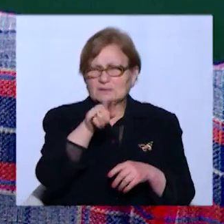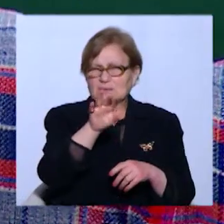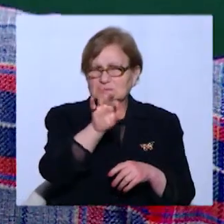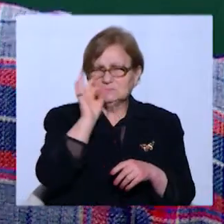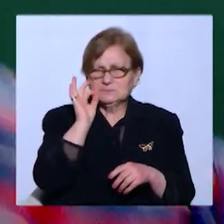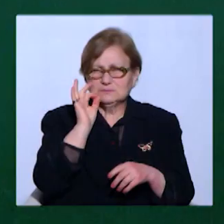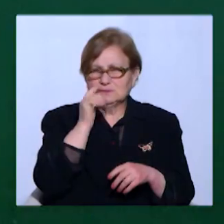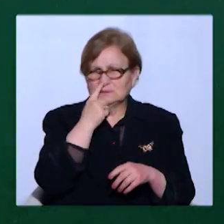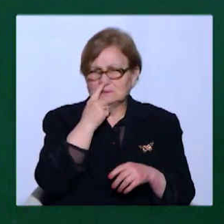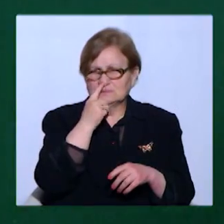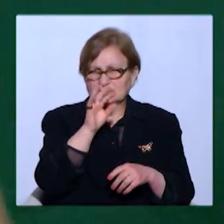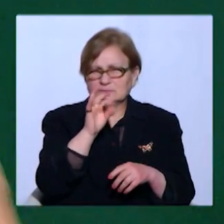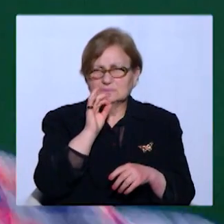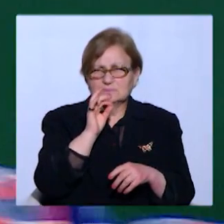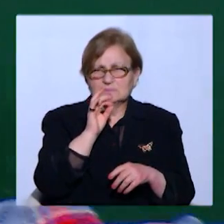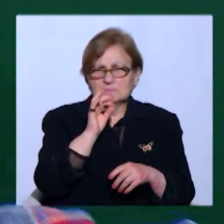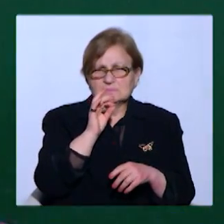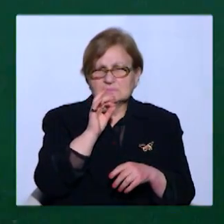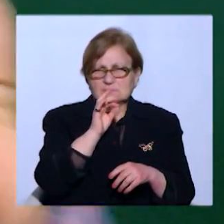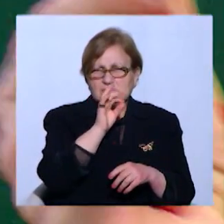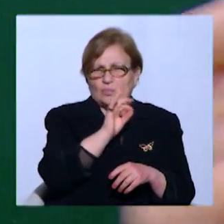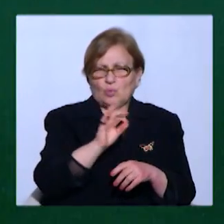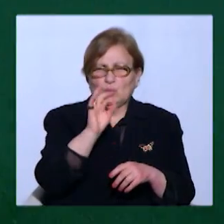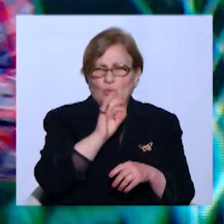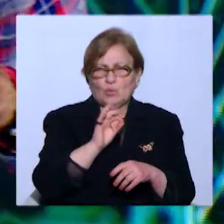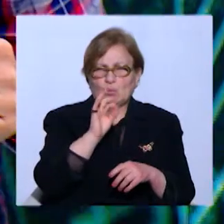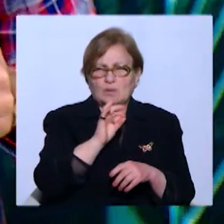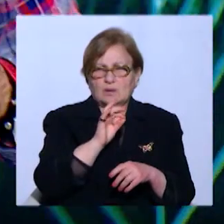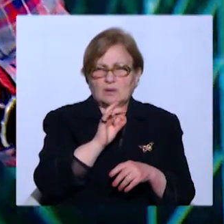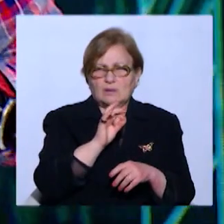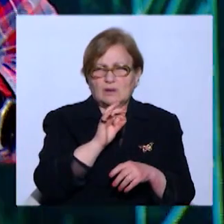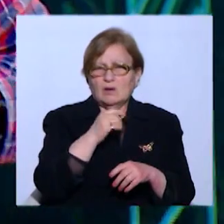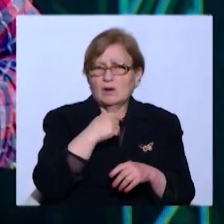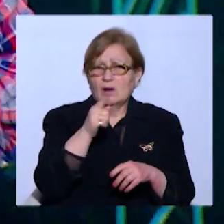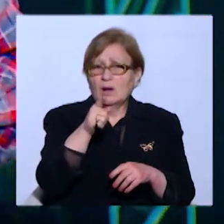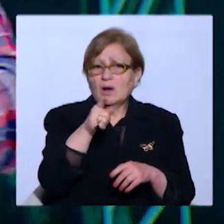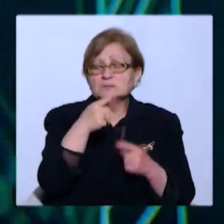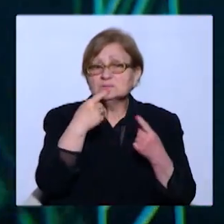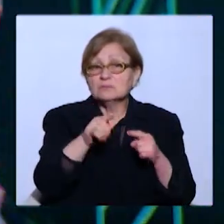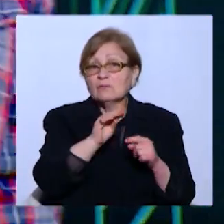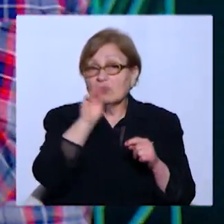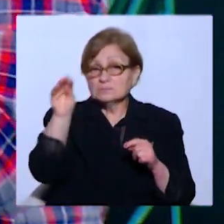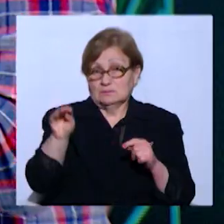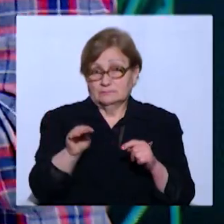ავიღოთ. ასეთი ჩანაწერი გვაქვს, მაგრამ ჩვენ ხო შეგვიძლია სხვაგან მივაკრათ?